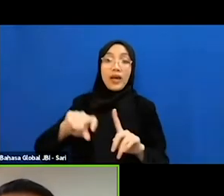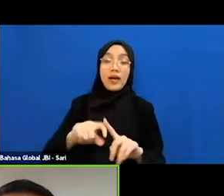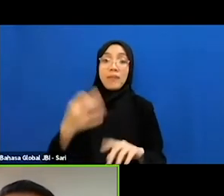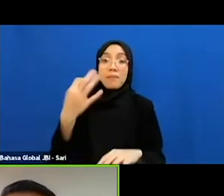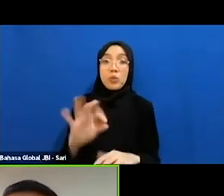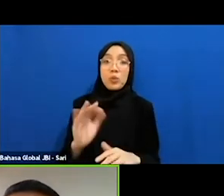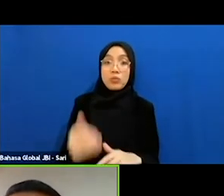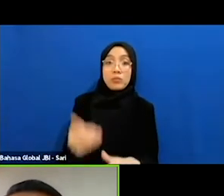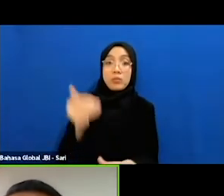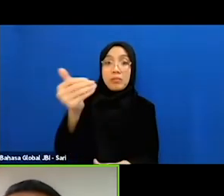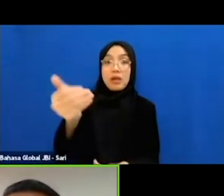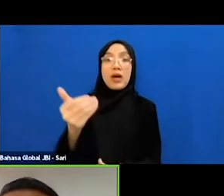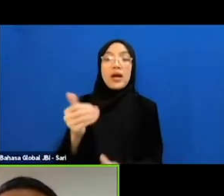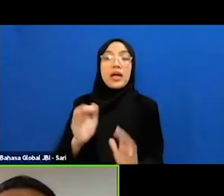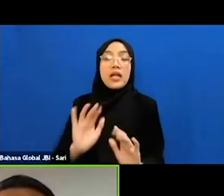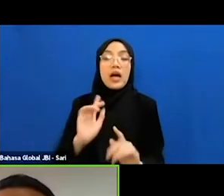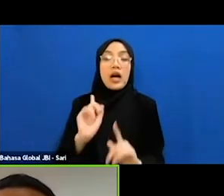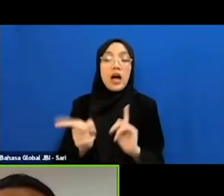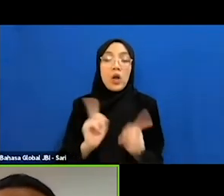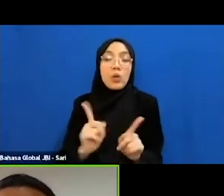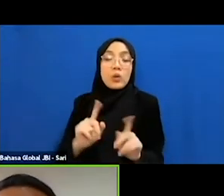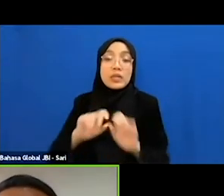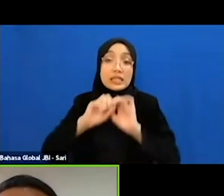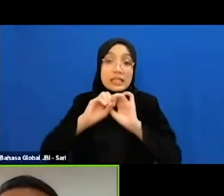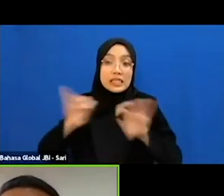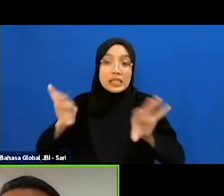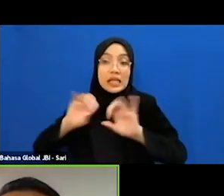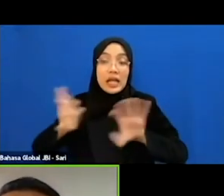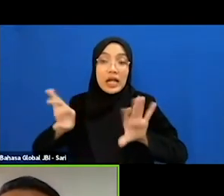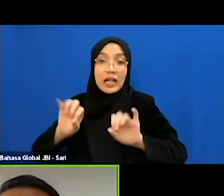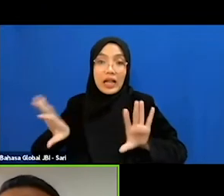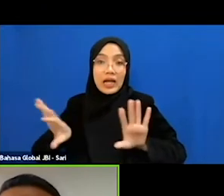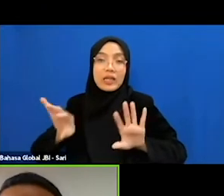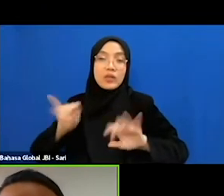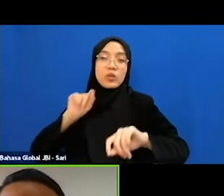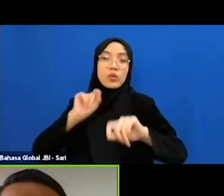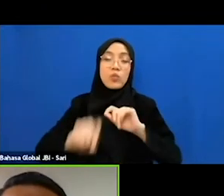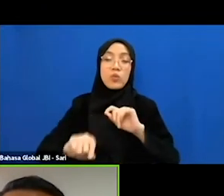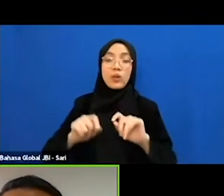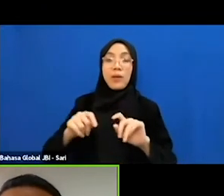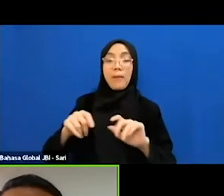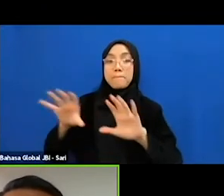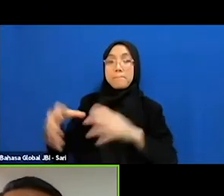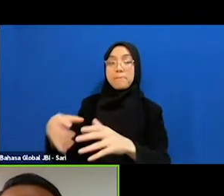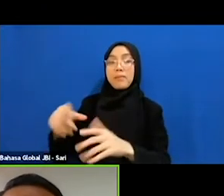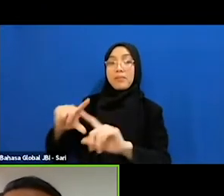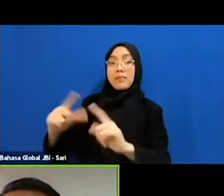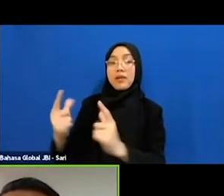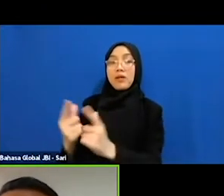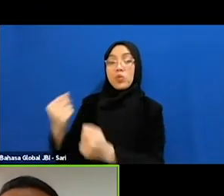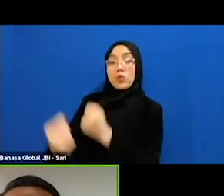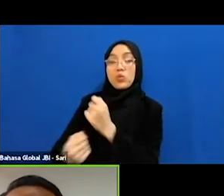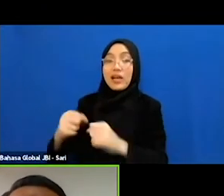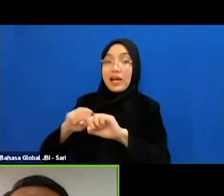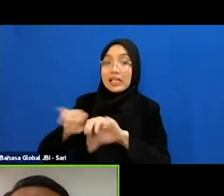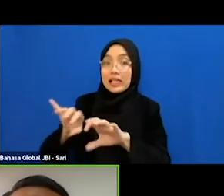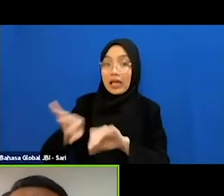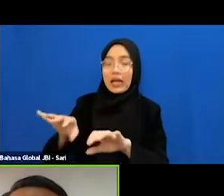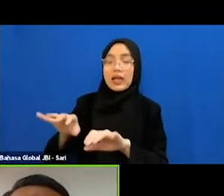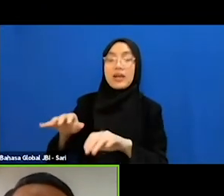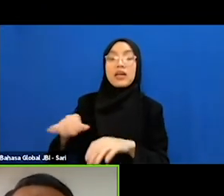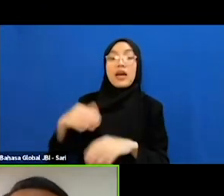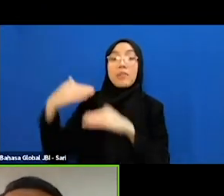ya Maka kalau iklan itu dibuat oleh biro periklanan pelaku usaha periklanan yang